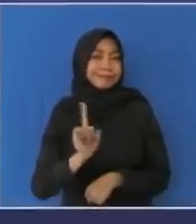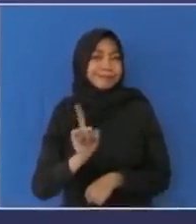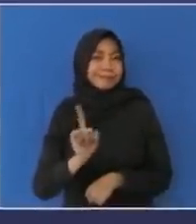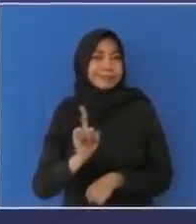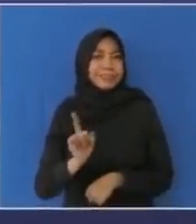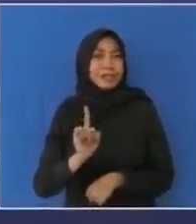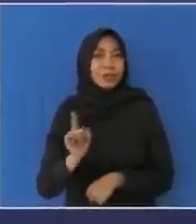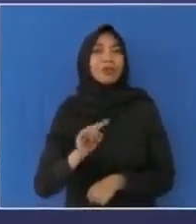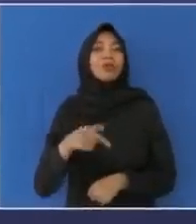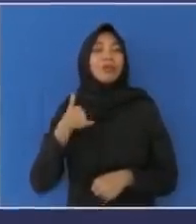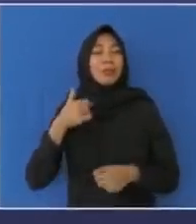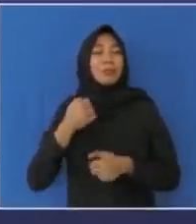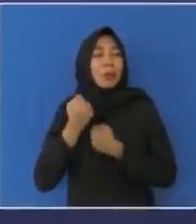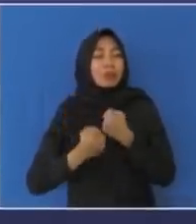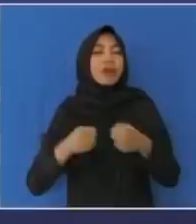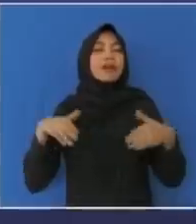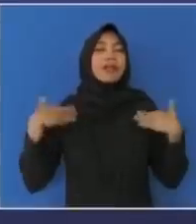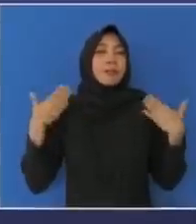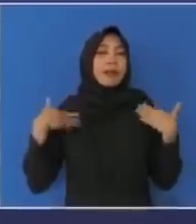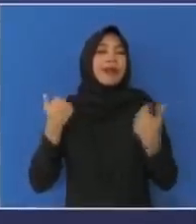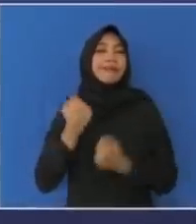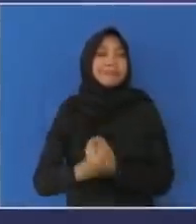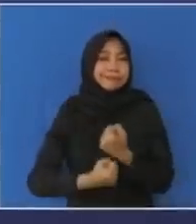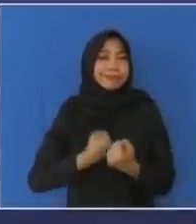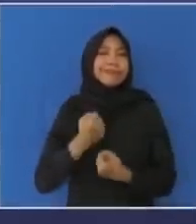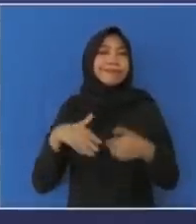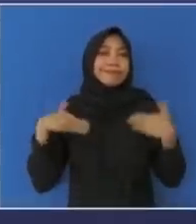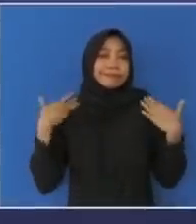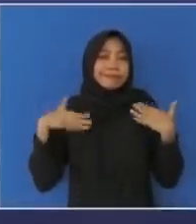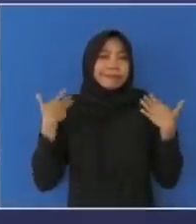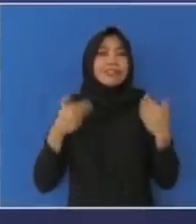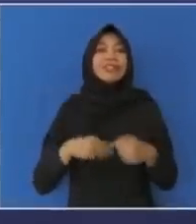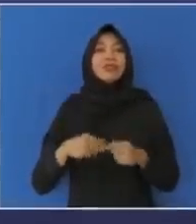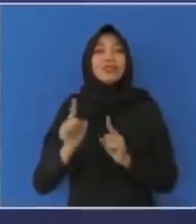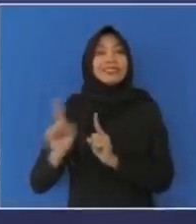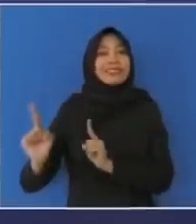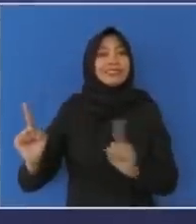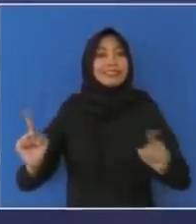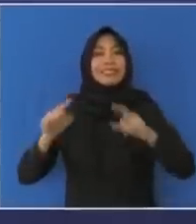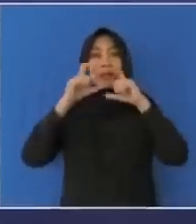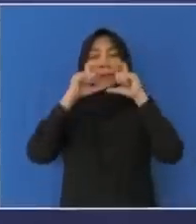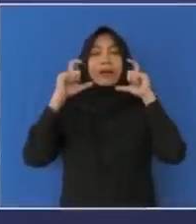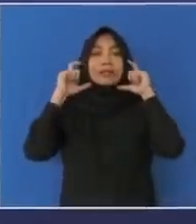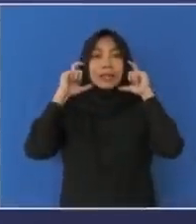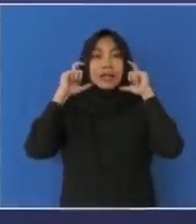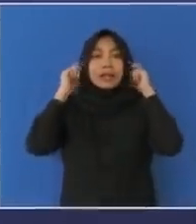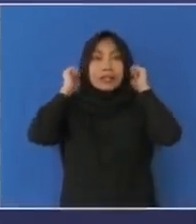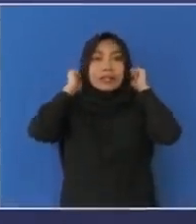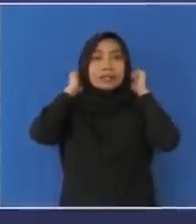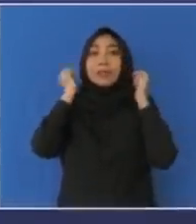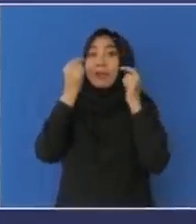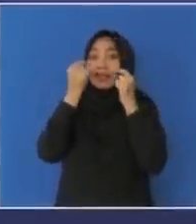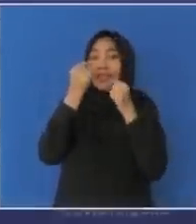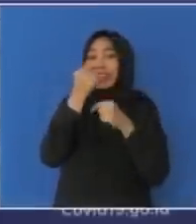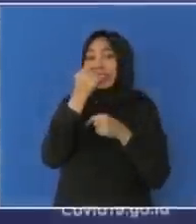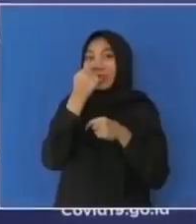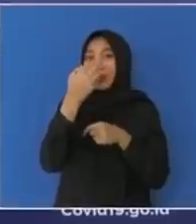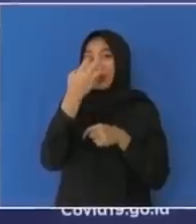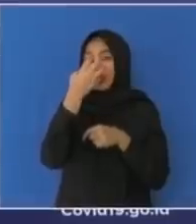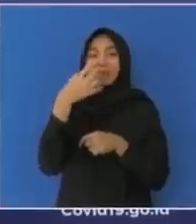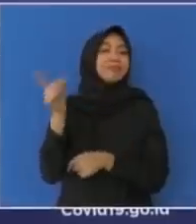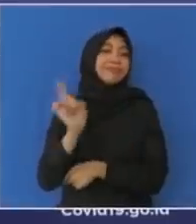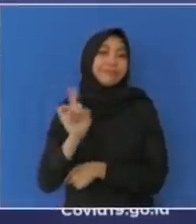memunculkan perasaan yang gembira jaga cara pakai masker Jangan sentuh mata hidung mulut